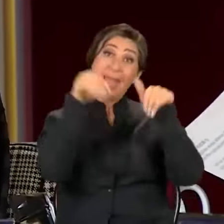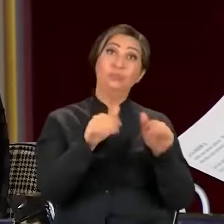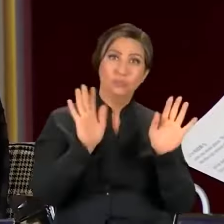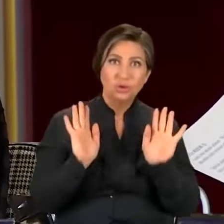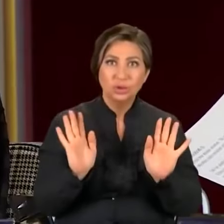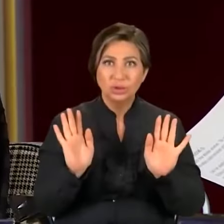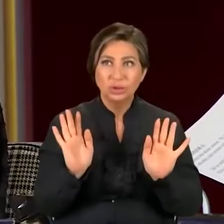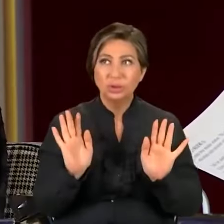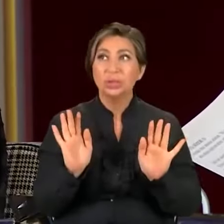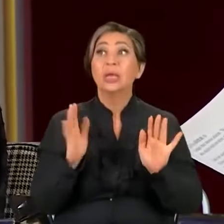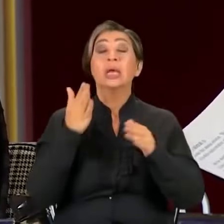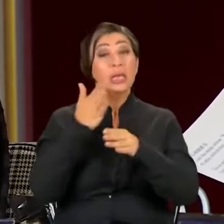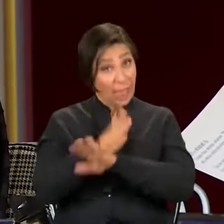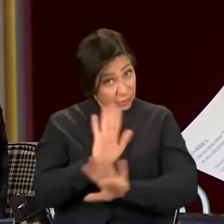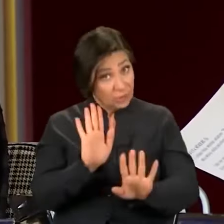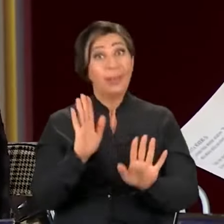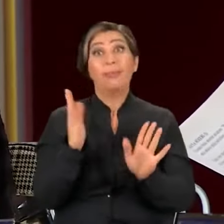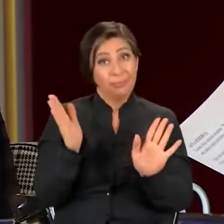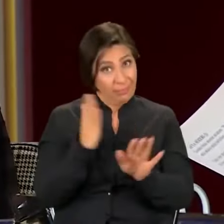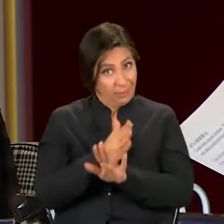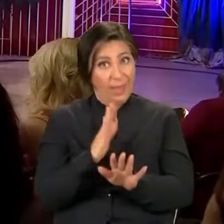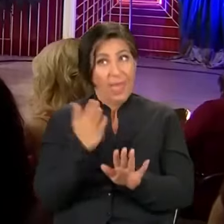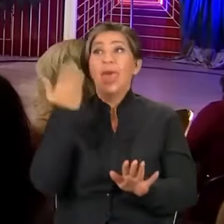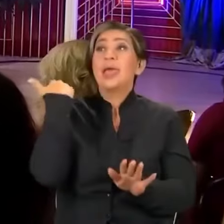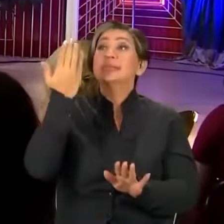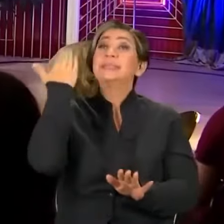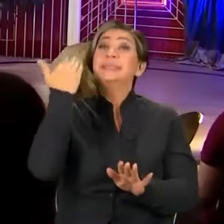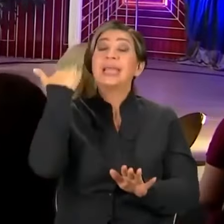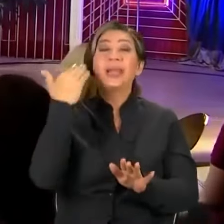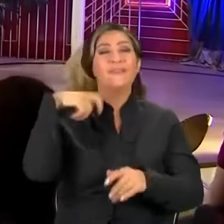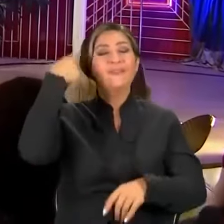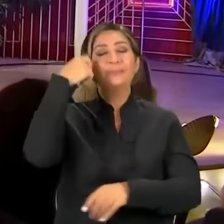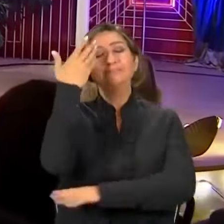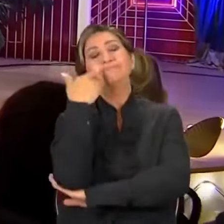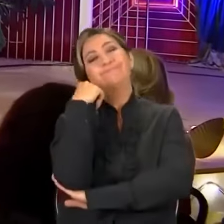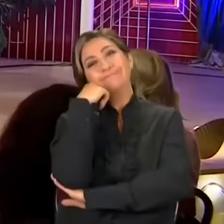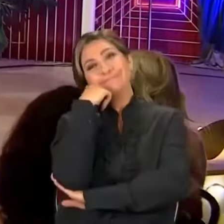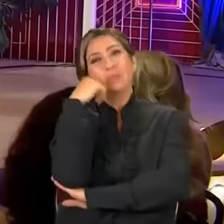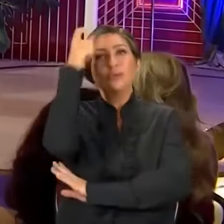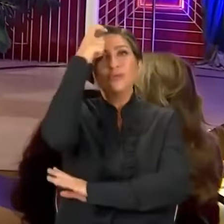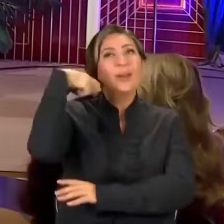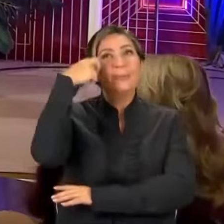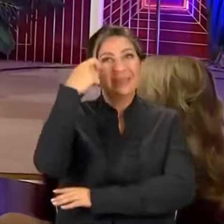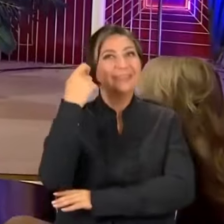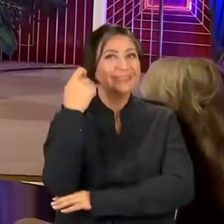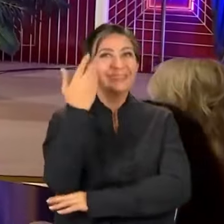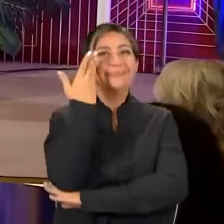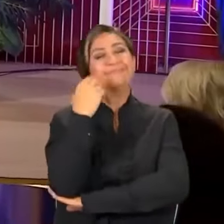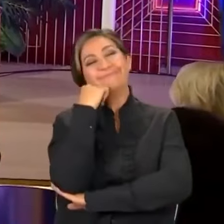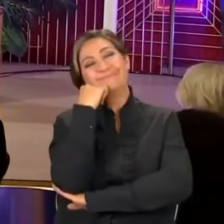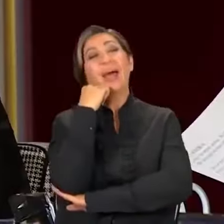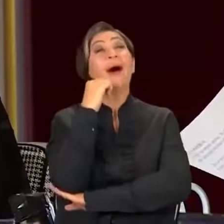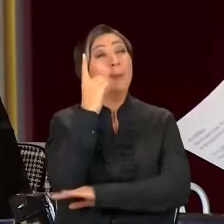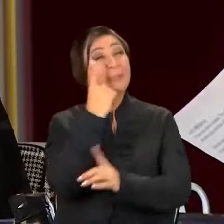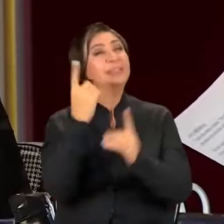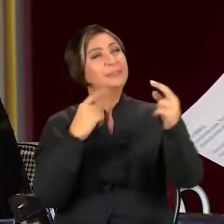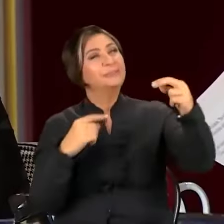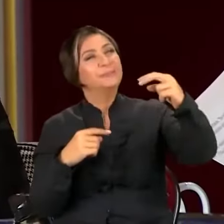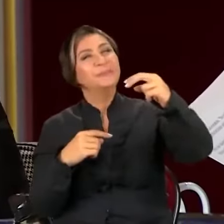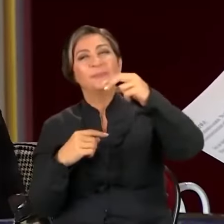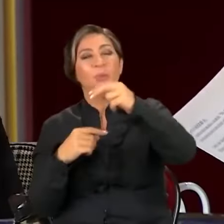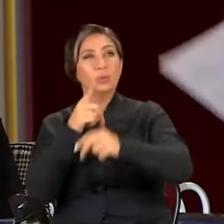Yani gerçekten sanki hani eskiden film izlerdik. Türk filmi izlediğimiz zaman birisi bir yerden geçer